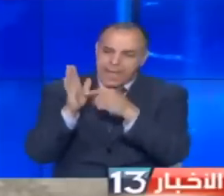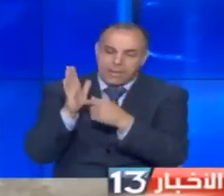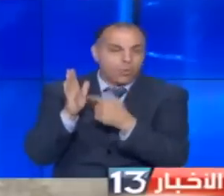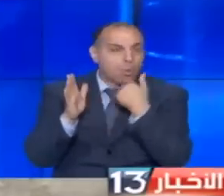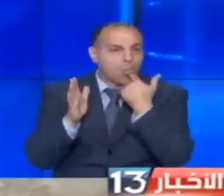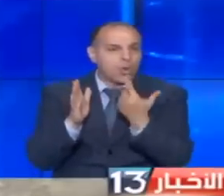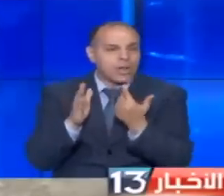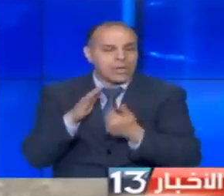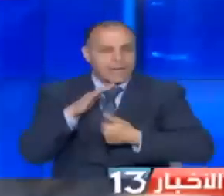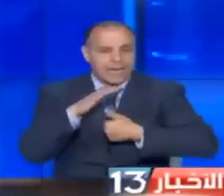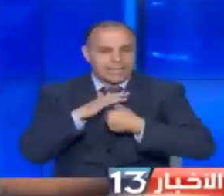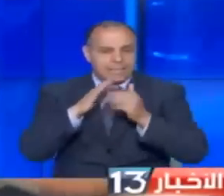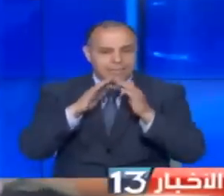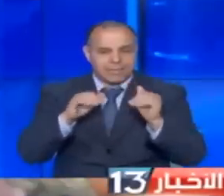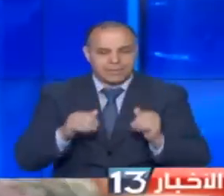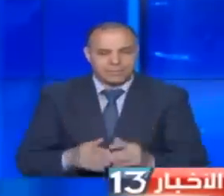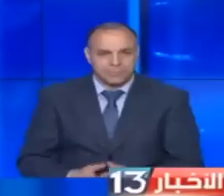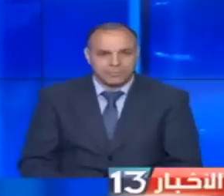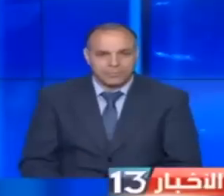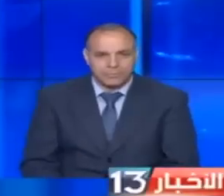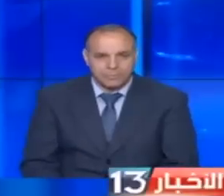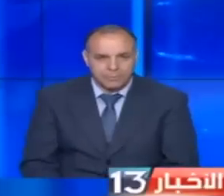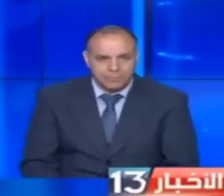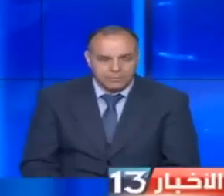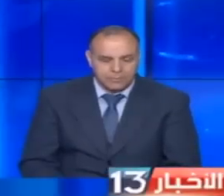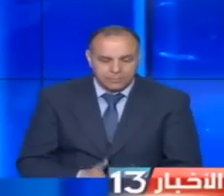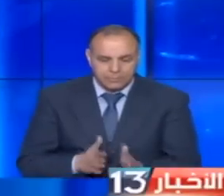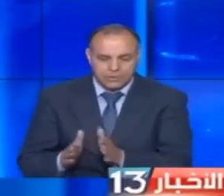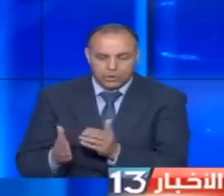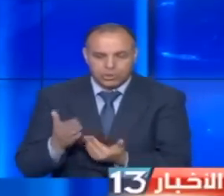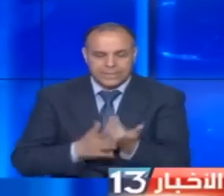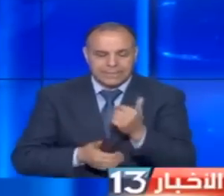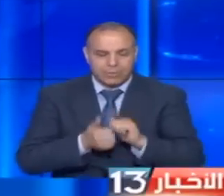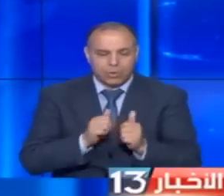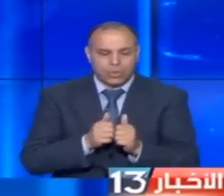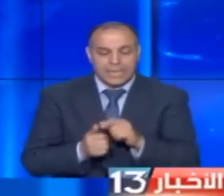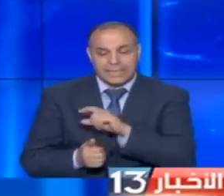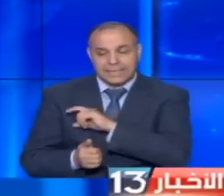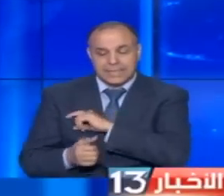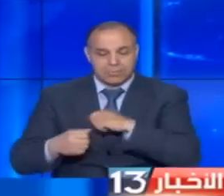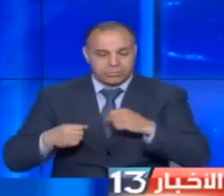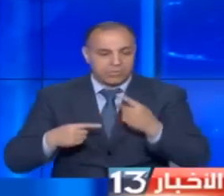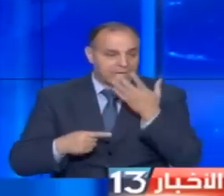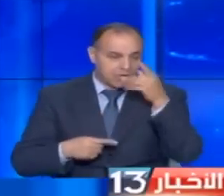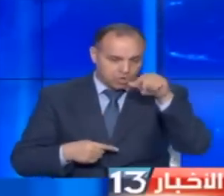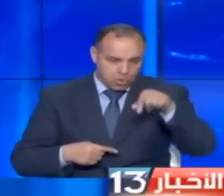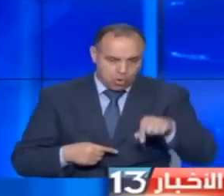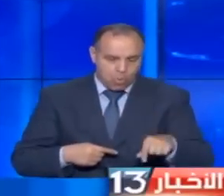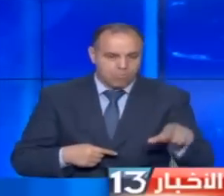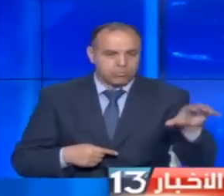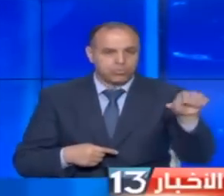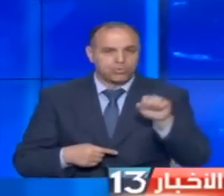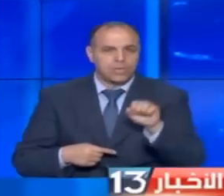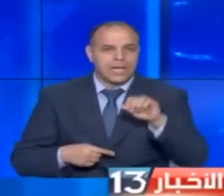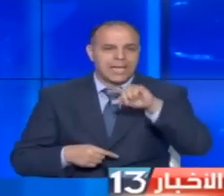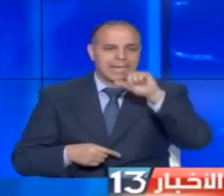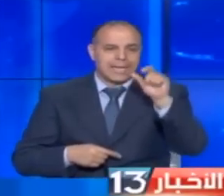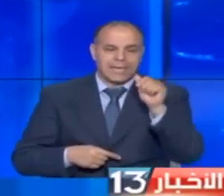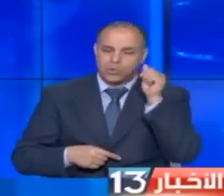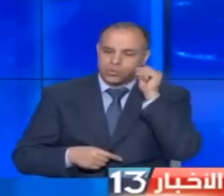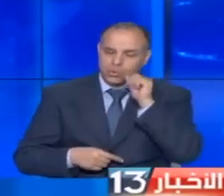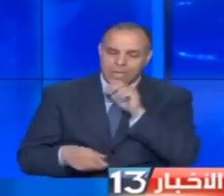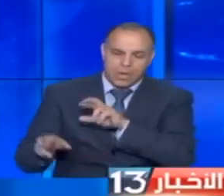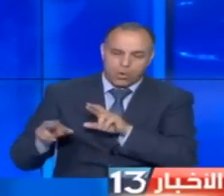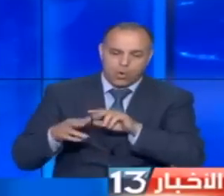عن الرئاسه المصريه في جديد الرياضه يلاقي النجم الرياضي الساحلي عشيه اليوم مضيفه الهلال السوداني في